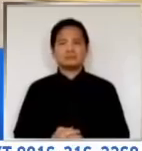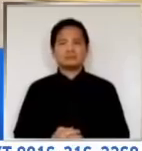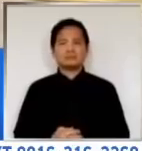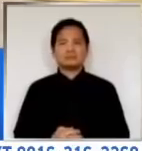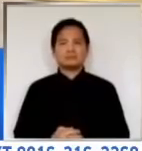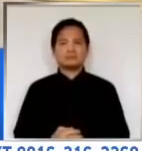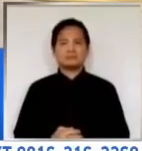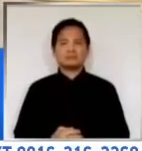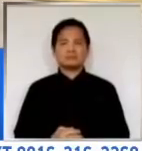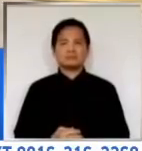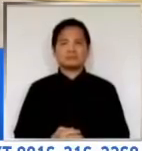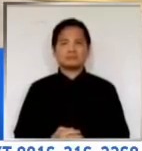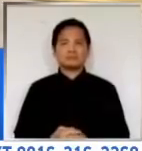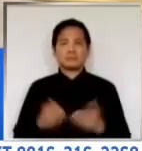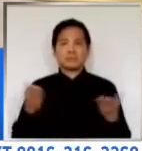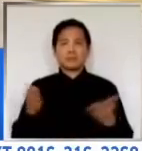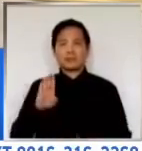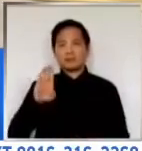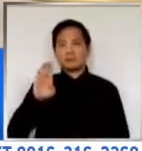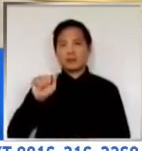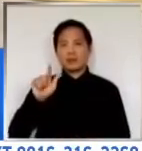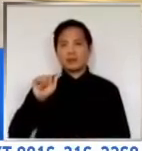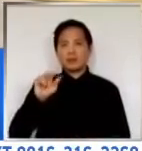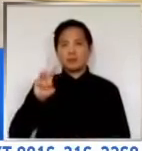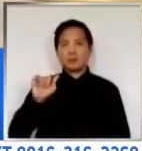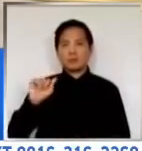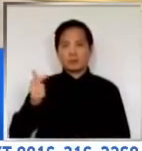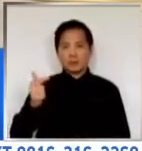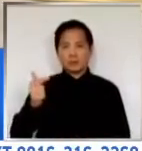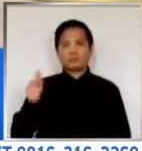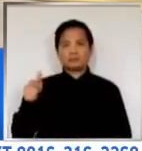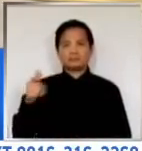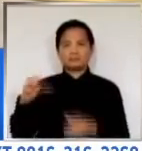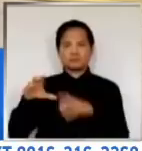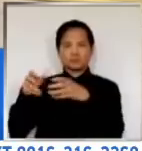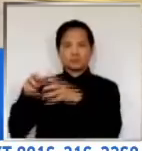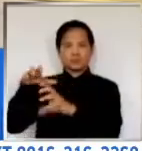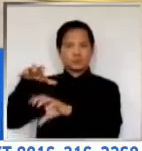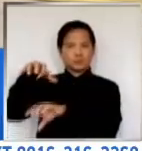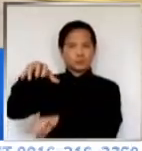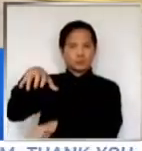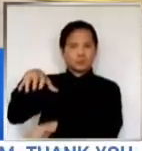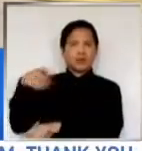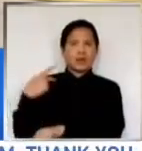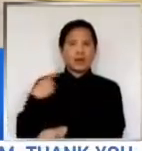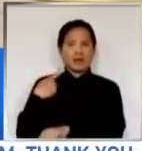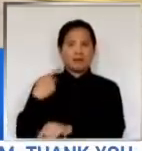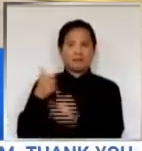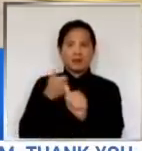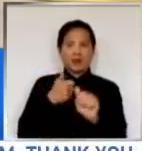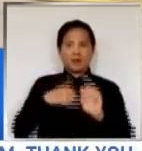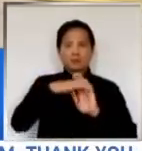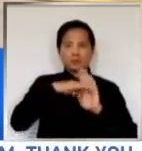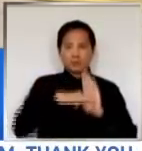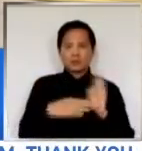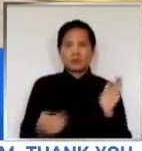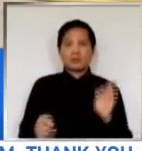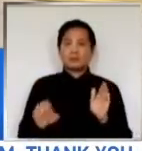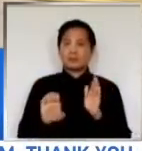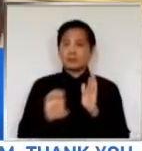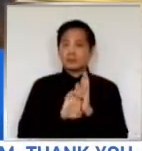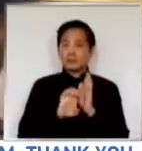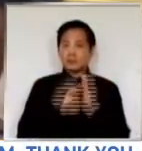Dito sa Baliwag Terminal, maayos pa rin ang sitwasyon at tuloy ang pagsunod sa minimum health protocols tulad ng tamang pagsuot ng face